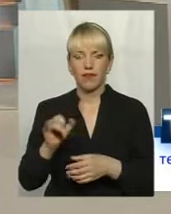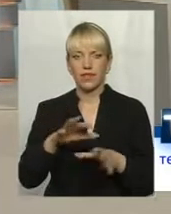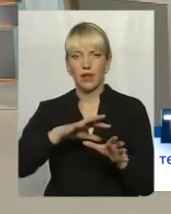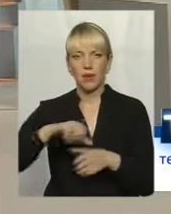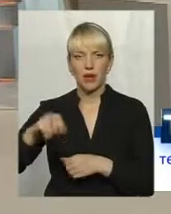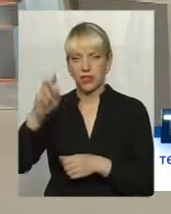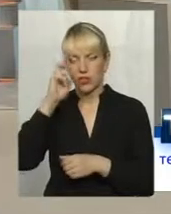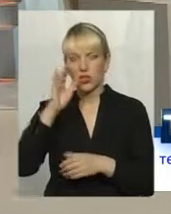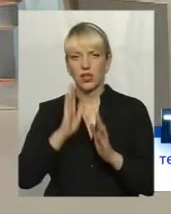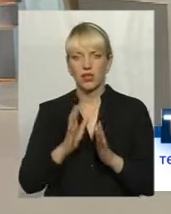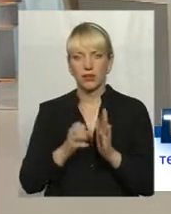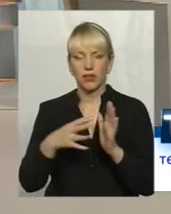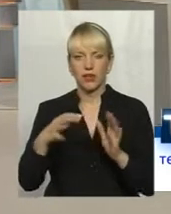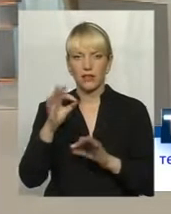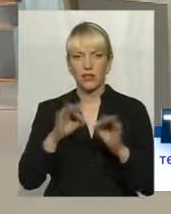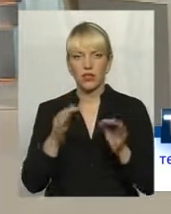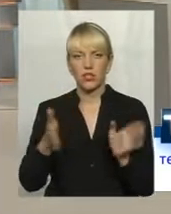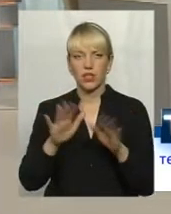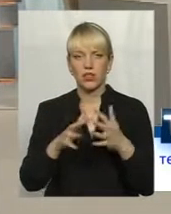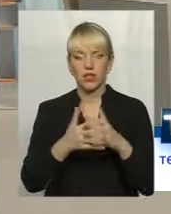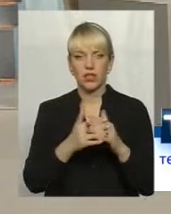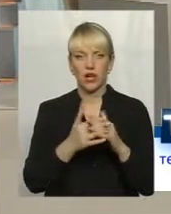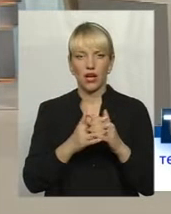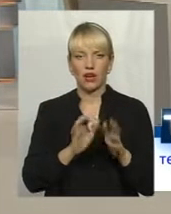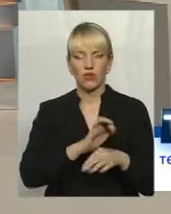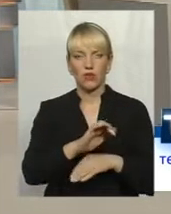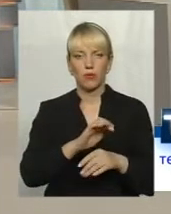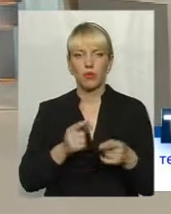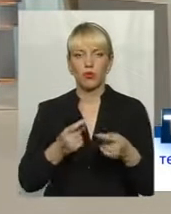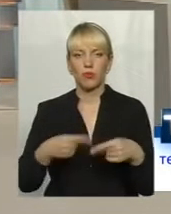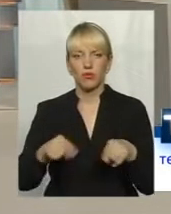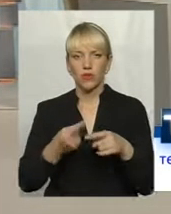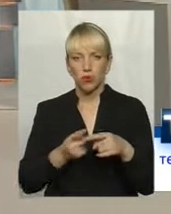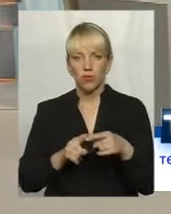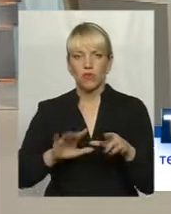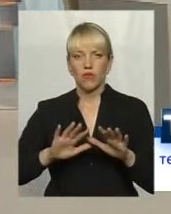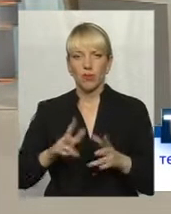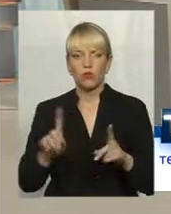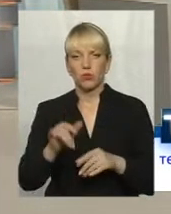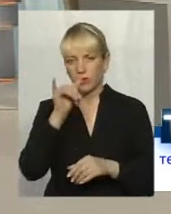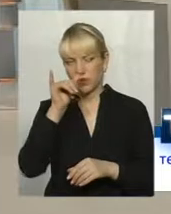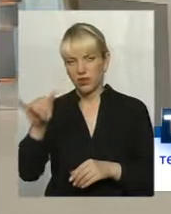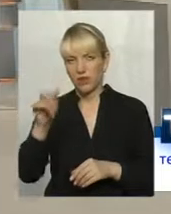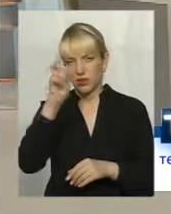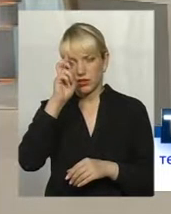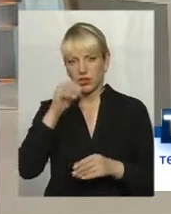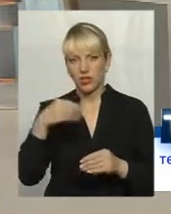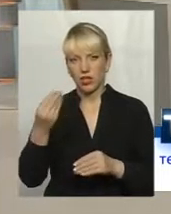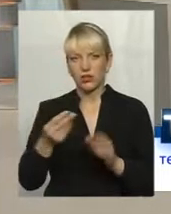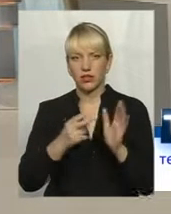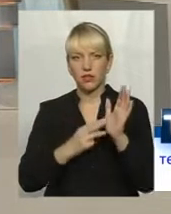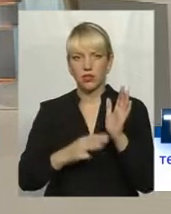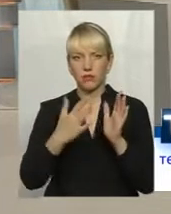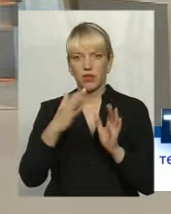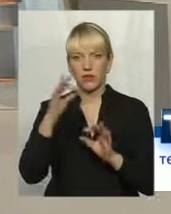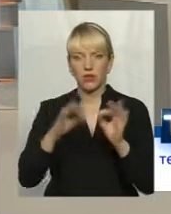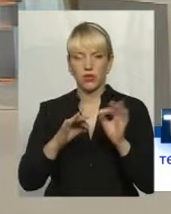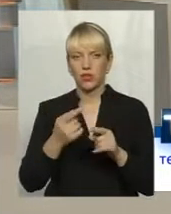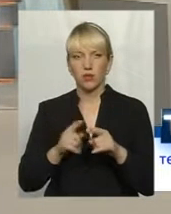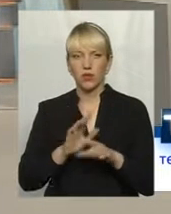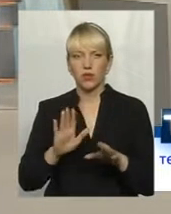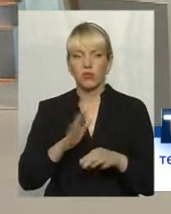лише 15% залишається аграрному виробнику. Тому в даному випадку, щоб не віддавати державі 85%, і не по тій причині,